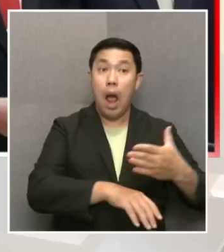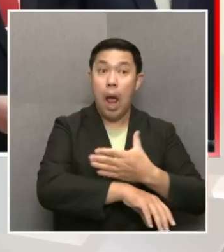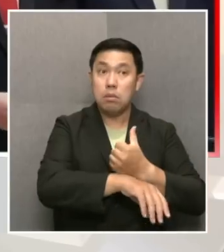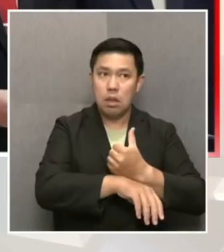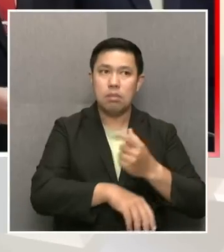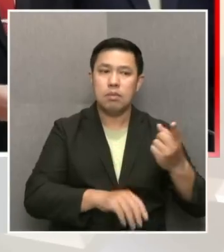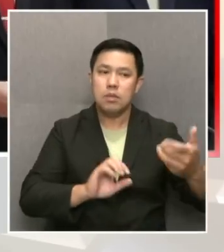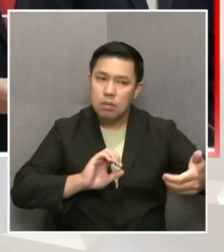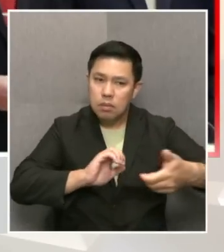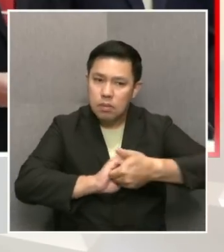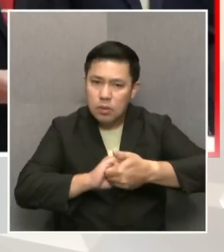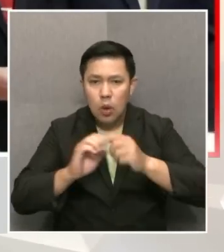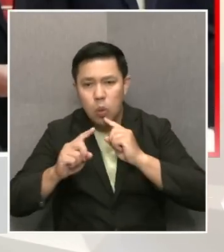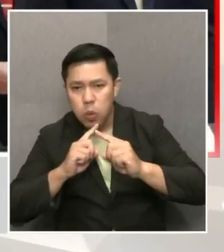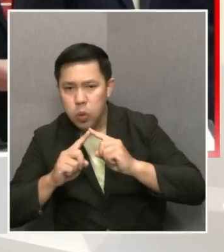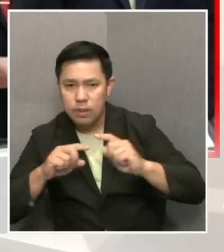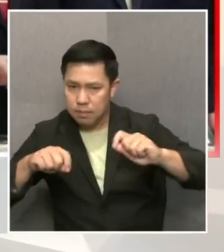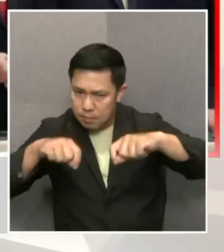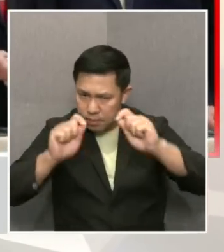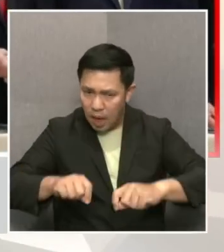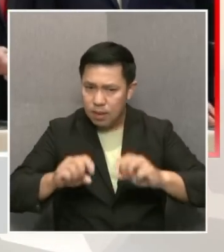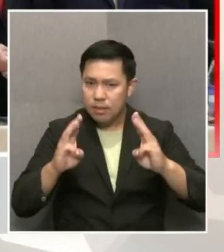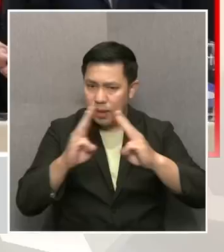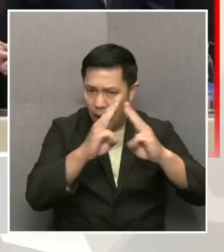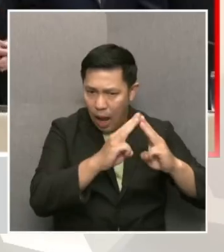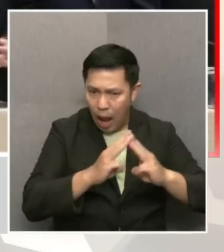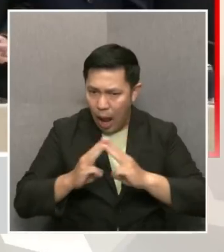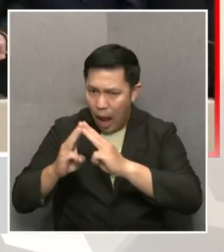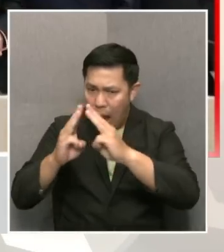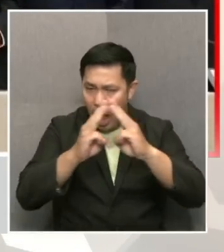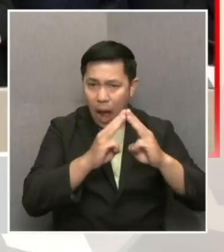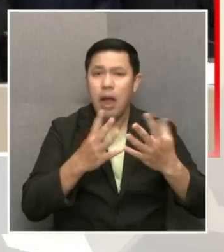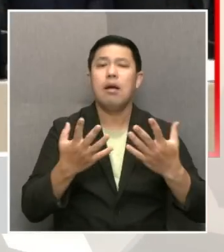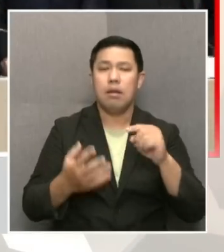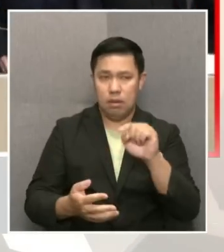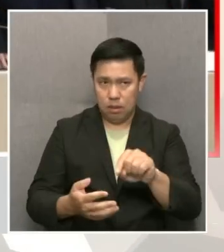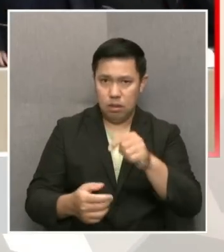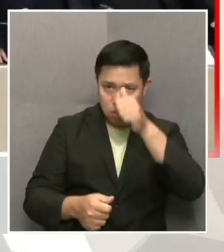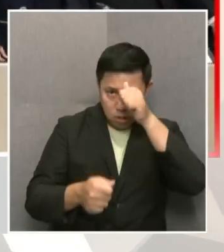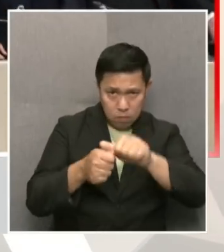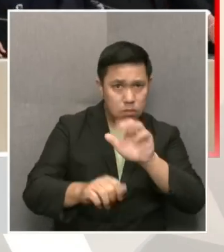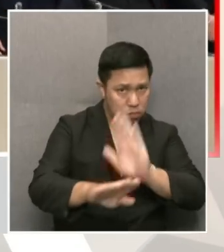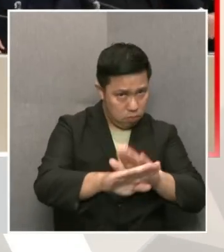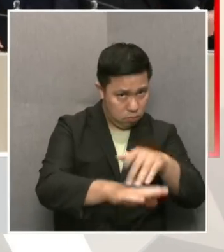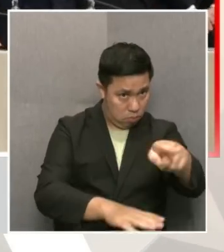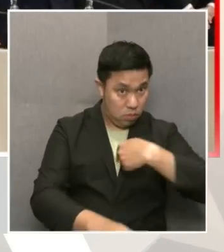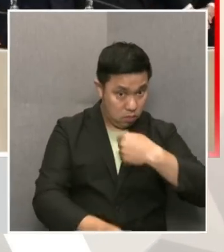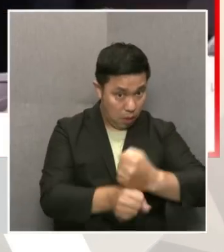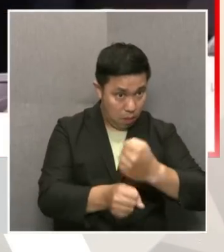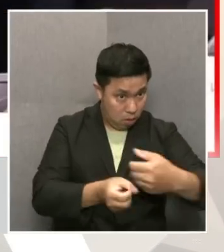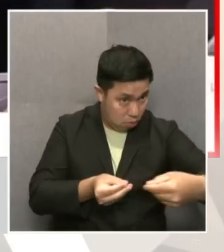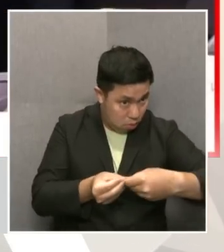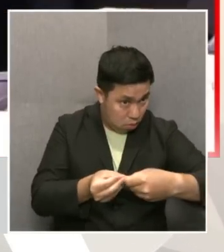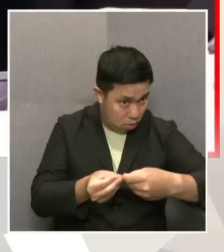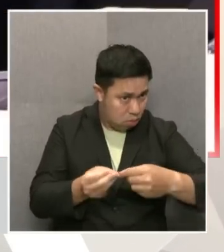มพูดคุยลงนามทำสัญญาหรือว่าทำข้อตกลงบันทึกช่วยจำที่จะทำงานร่วมกันมี